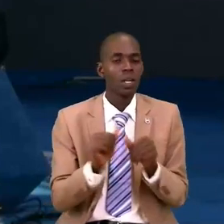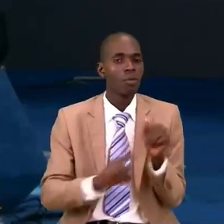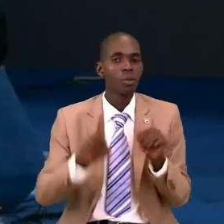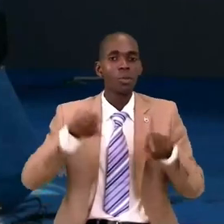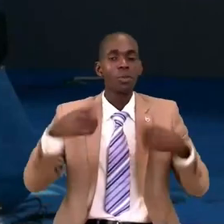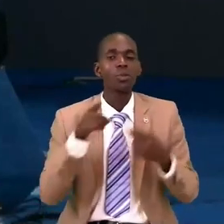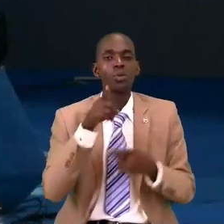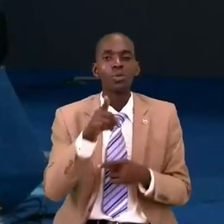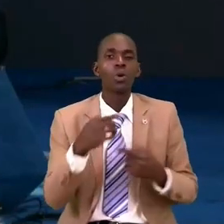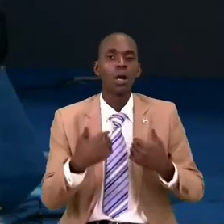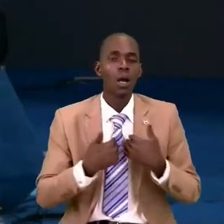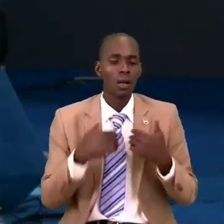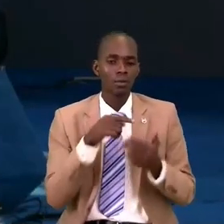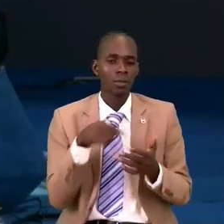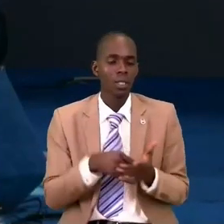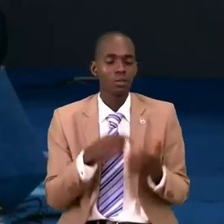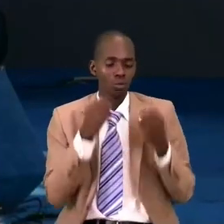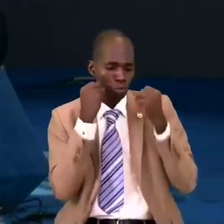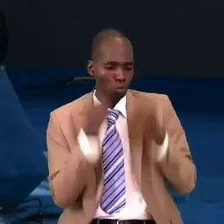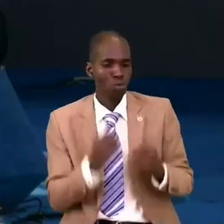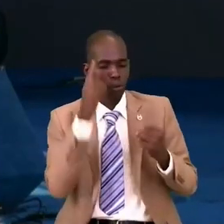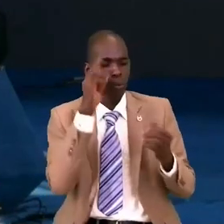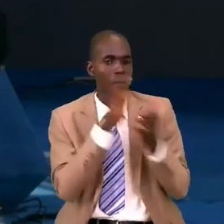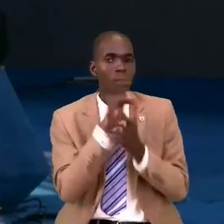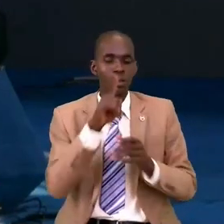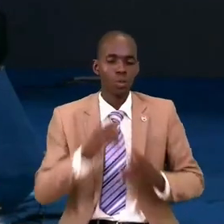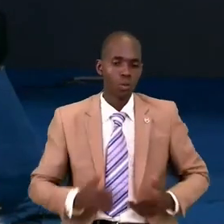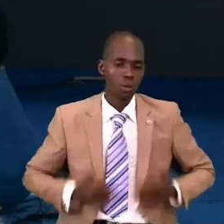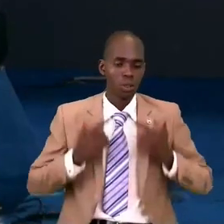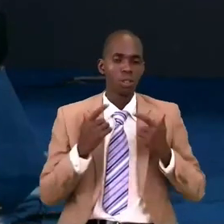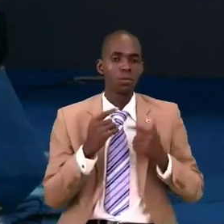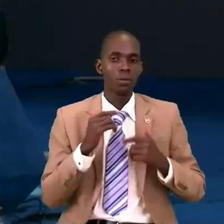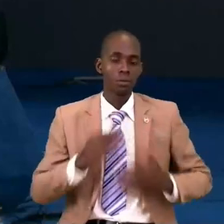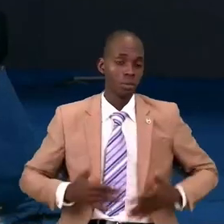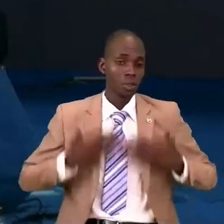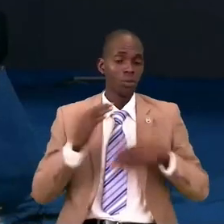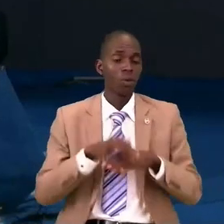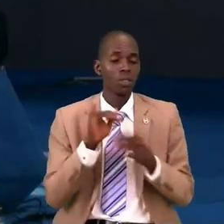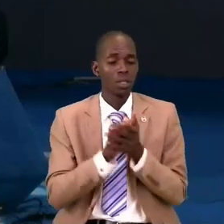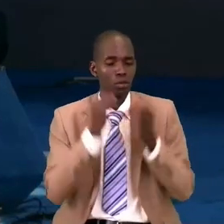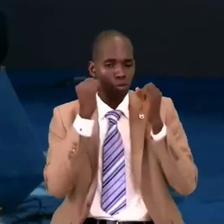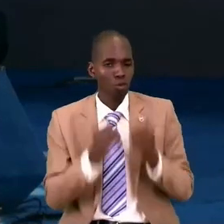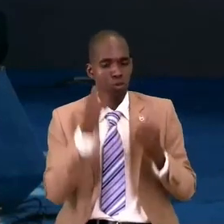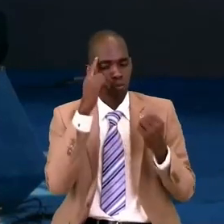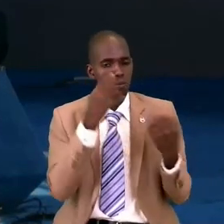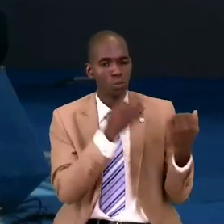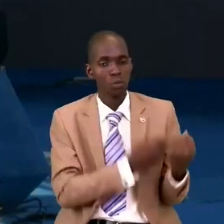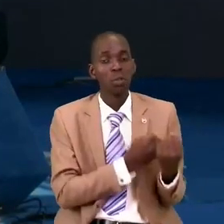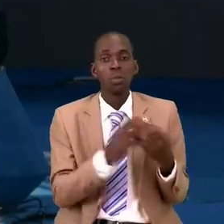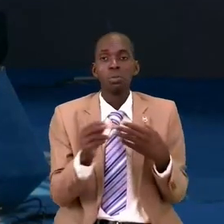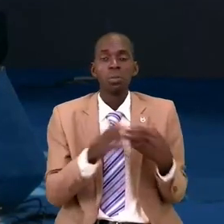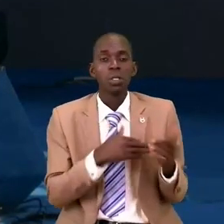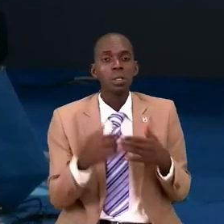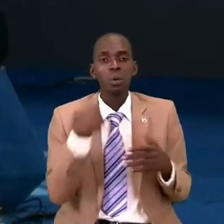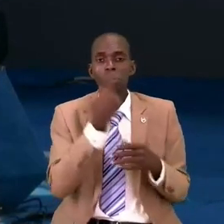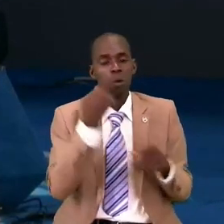conviction, peu importe qui est d'accord avec toi ou qui n'est pas d'accord avec toi. Tu as le courage en privé, tu dois